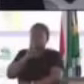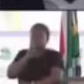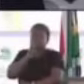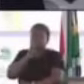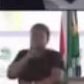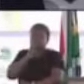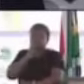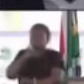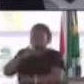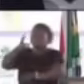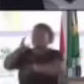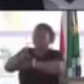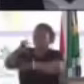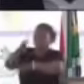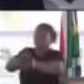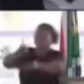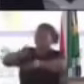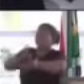yiukotini lowa la.